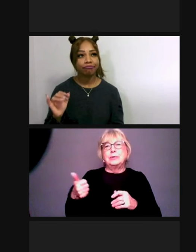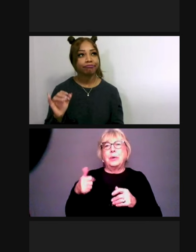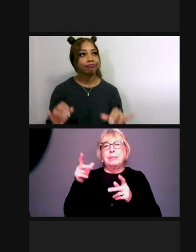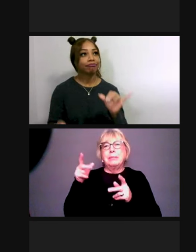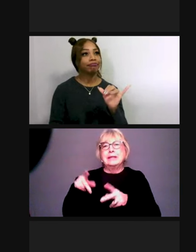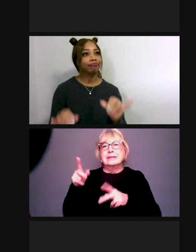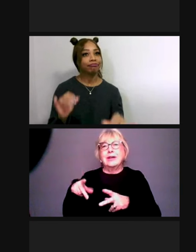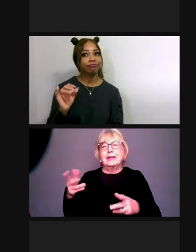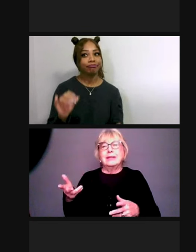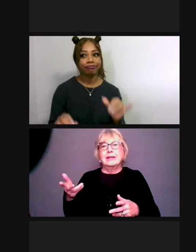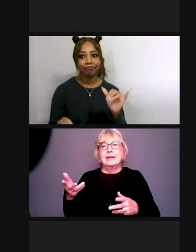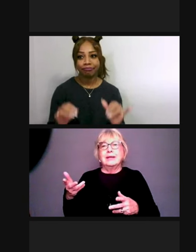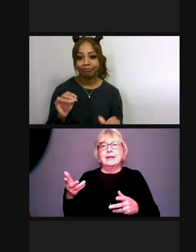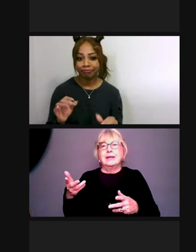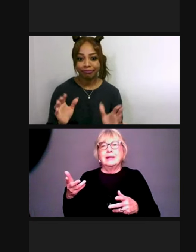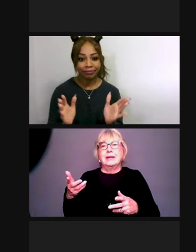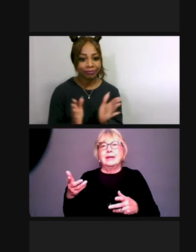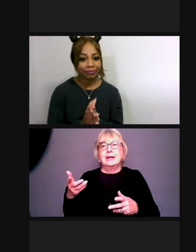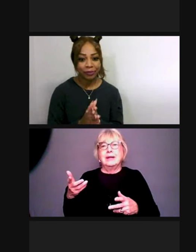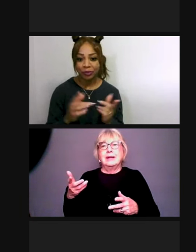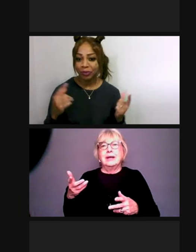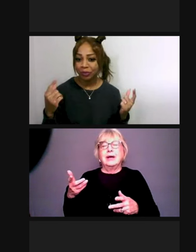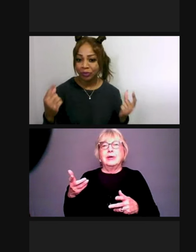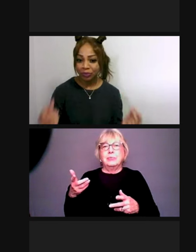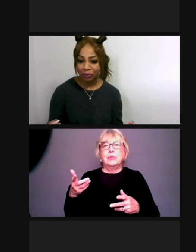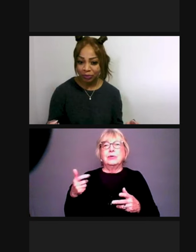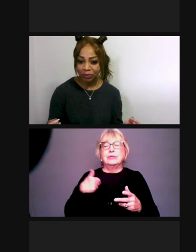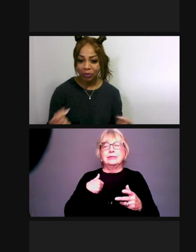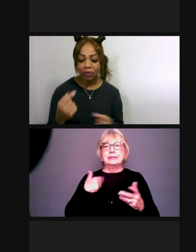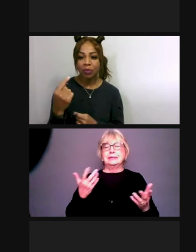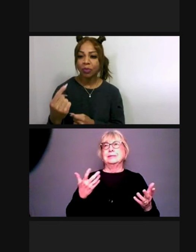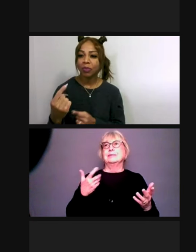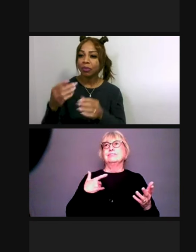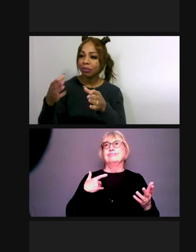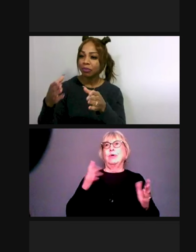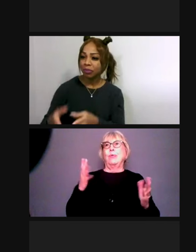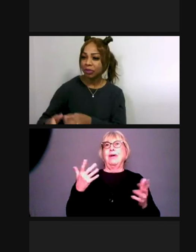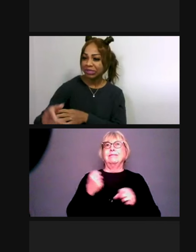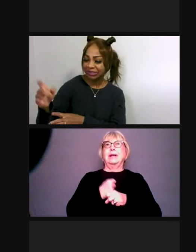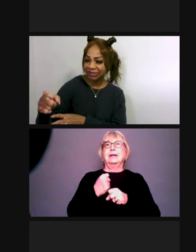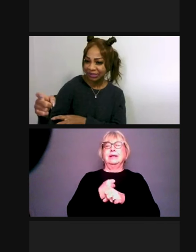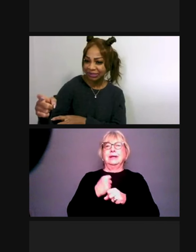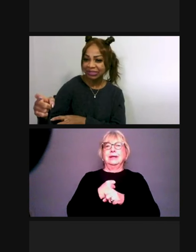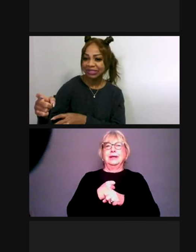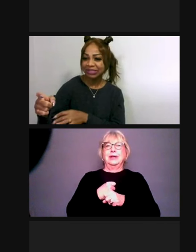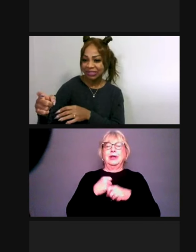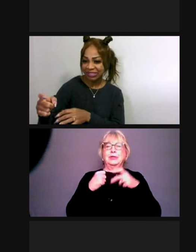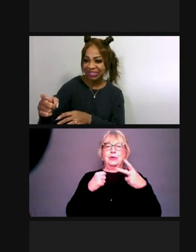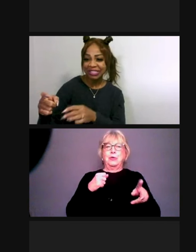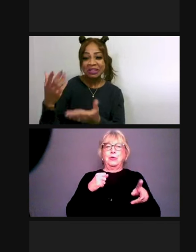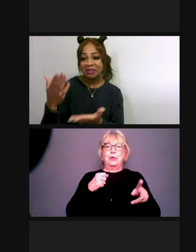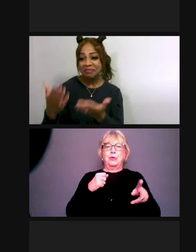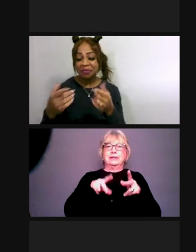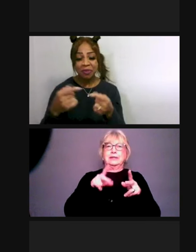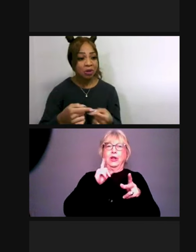superficiellement. Et je me disais qu'est-ce qu'on peut faire? Les besoins d'une personne